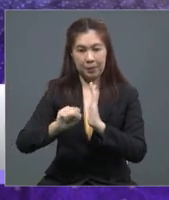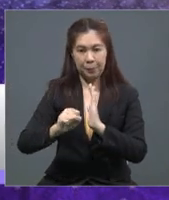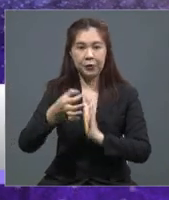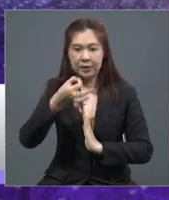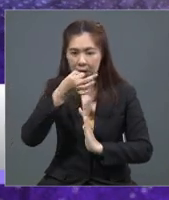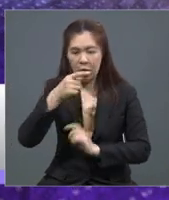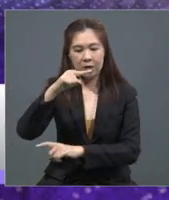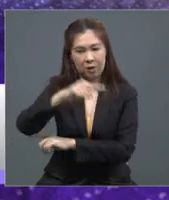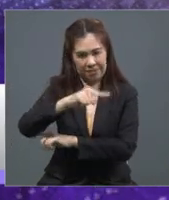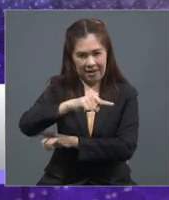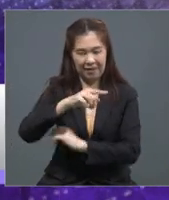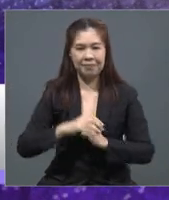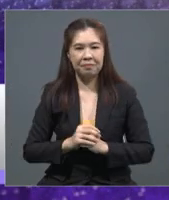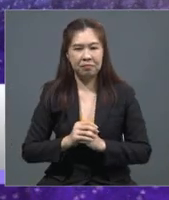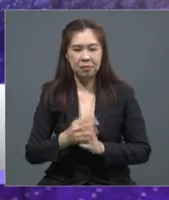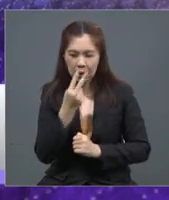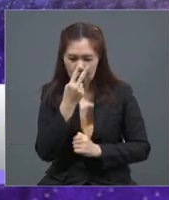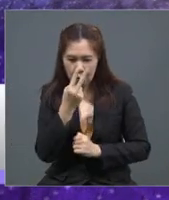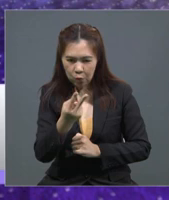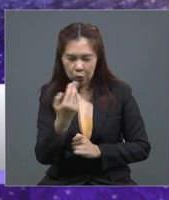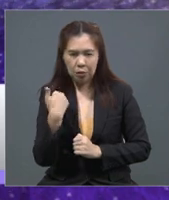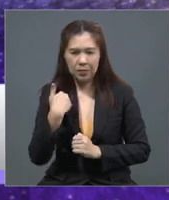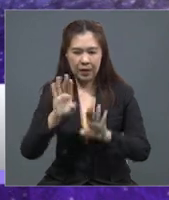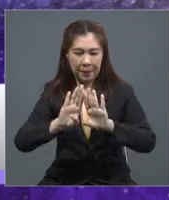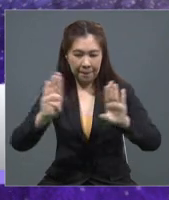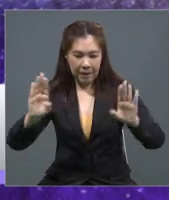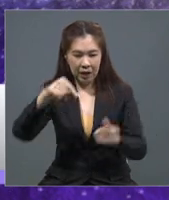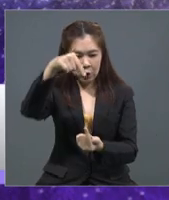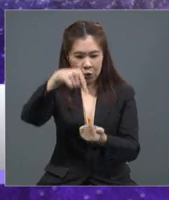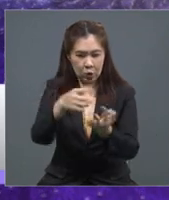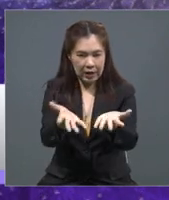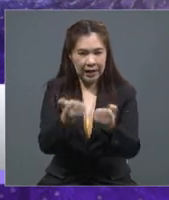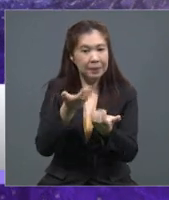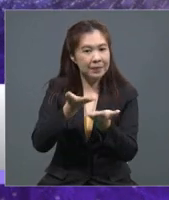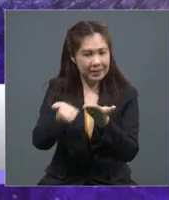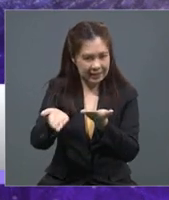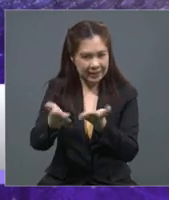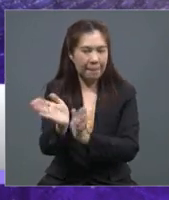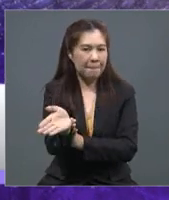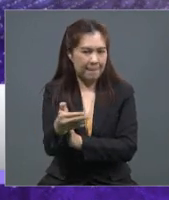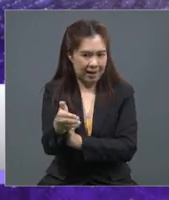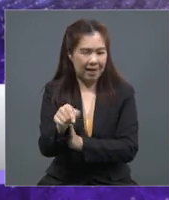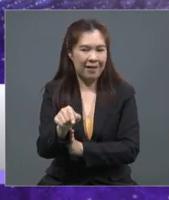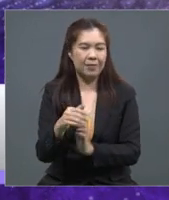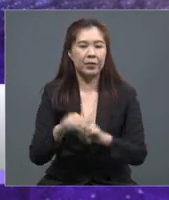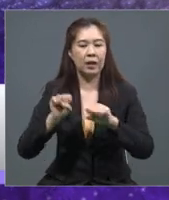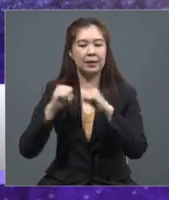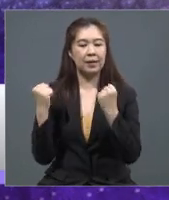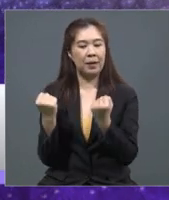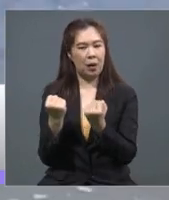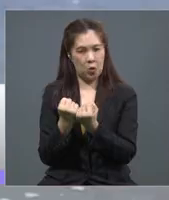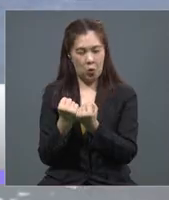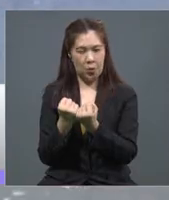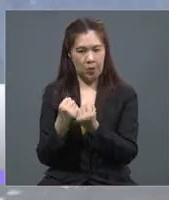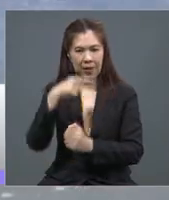นะคะเพื่อที่จะติดตามสถานการณ์แล้วก็การเปิดจุดรับซื้อปลาหมอคางดำก็มีรายงานบอกว่าทางสมาคมการประมงแห่ง